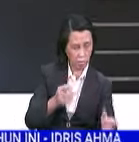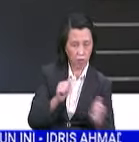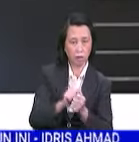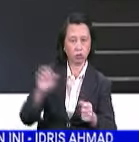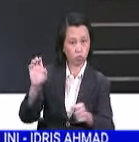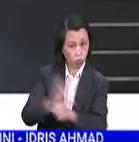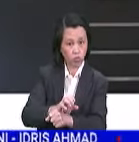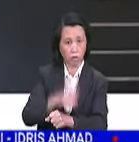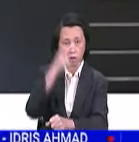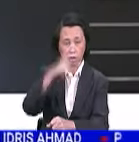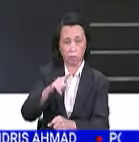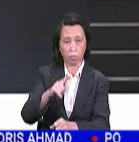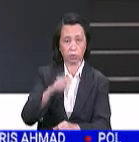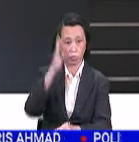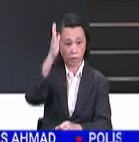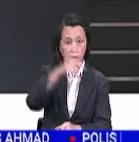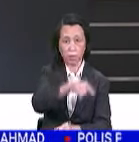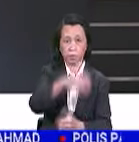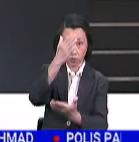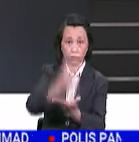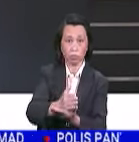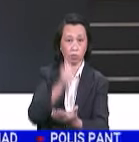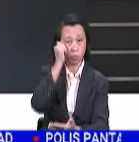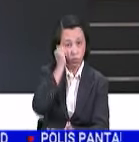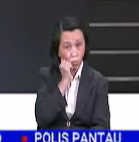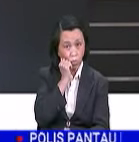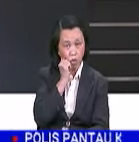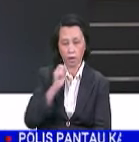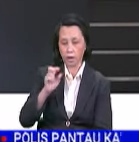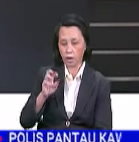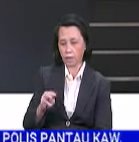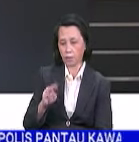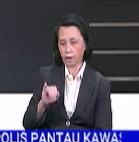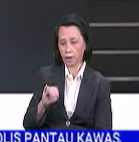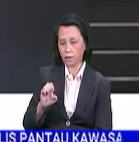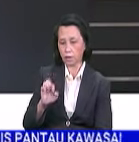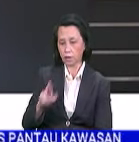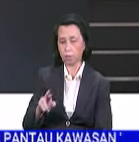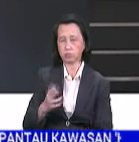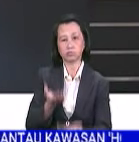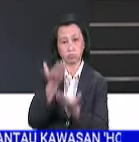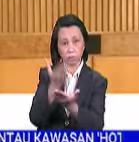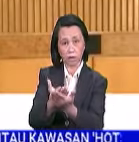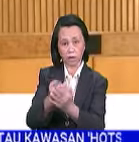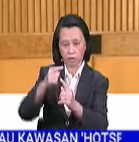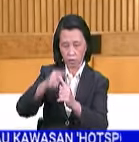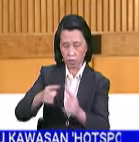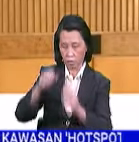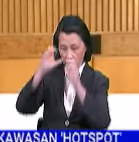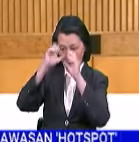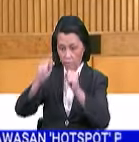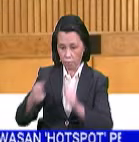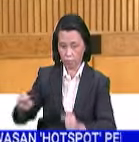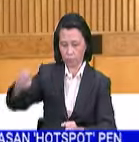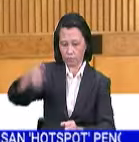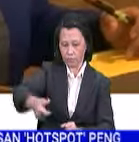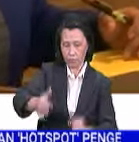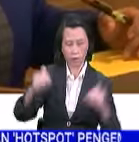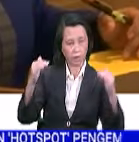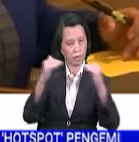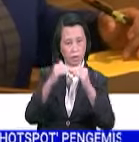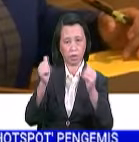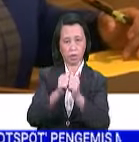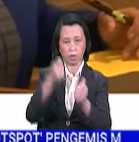mencukupi untuk persaraan. Justru MIER mencadangkan agar kadar caruman majikan diselaraskan